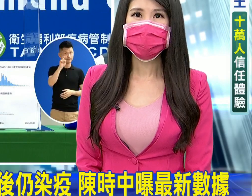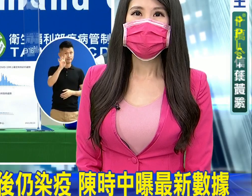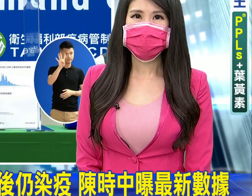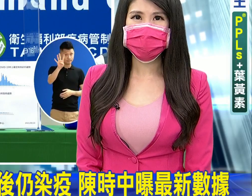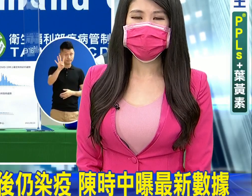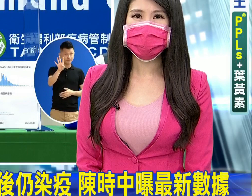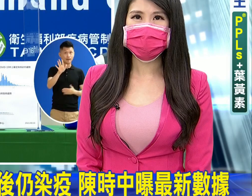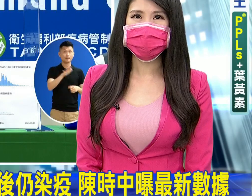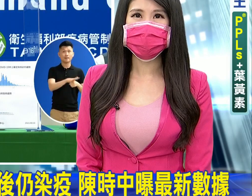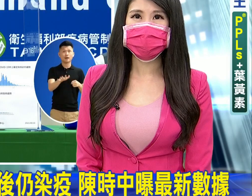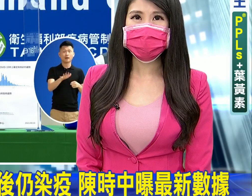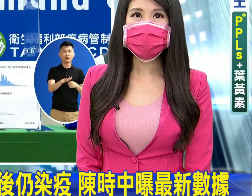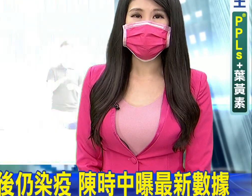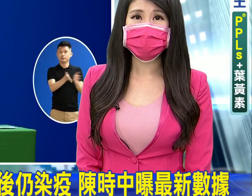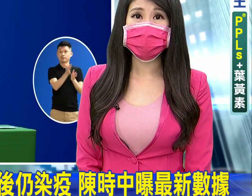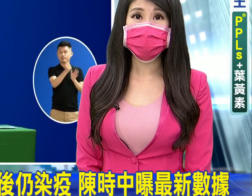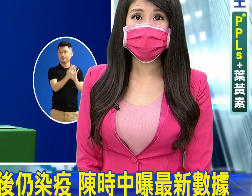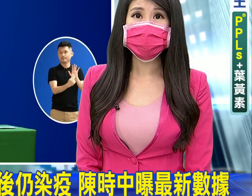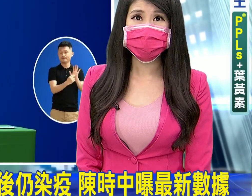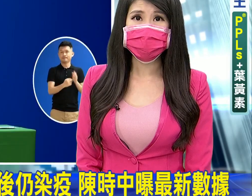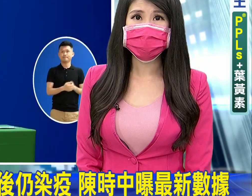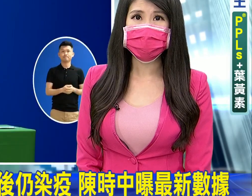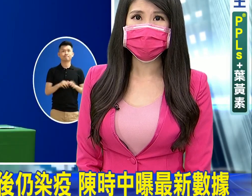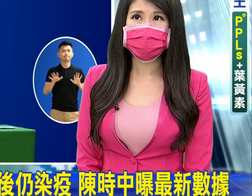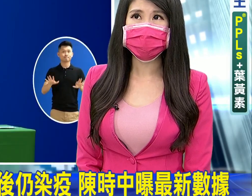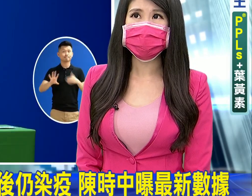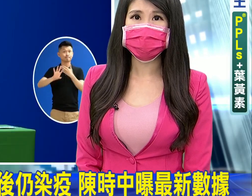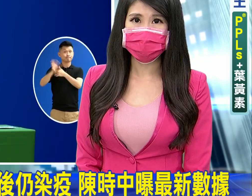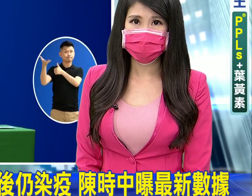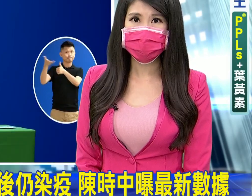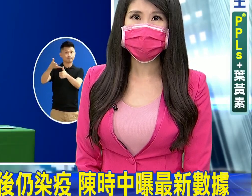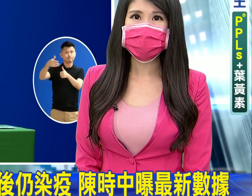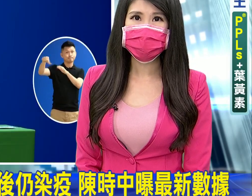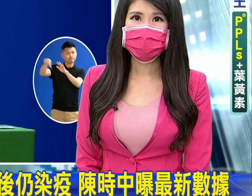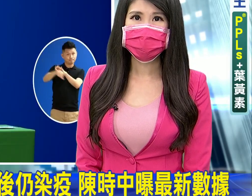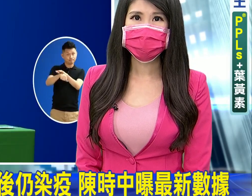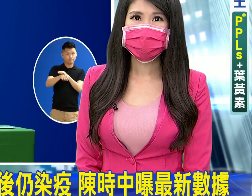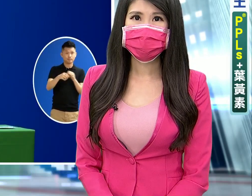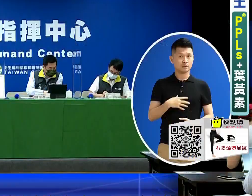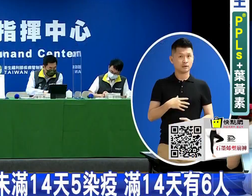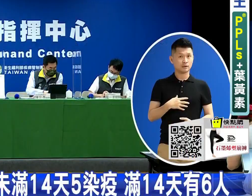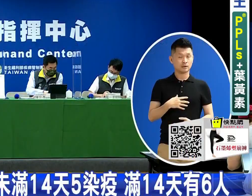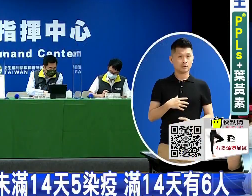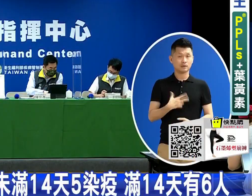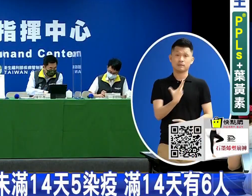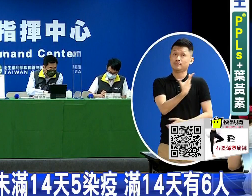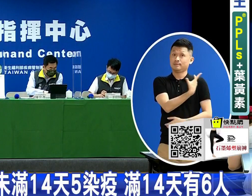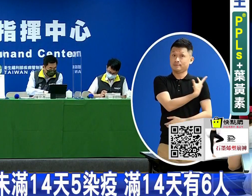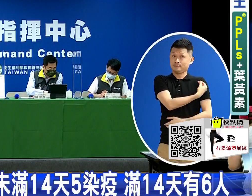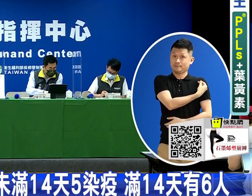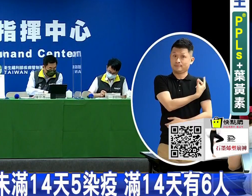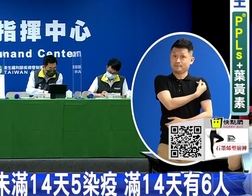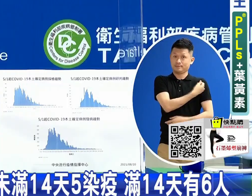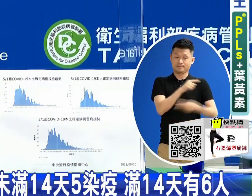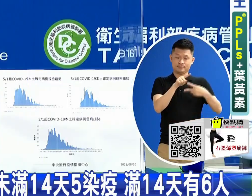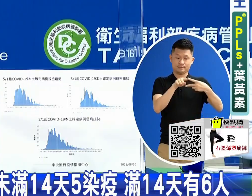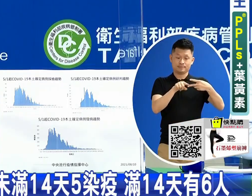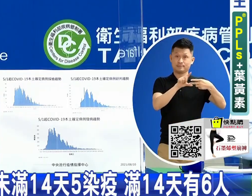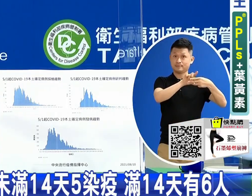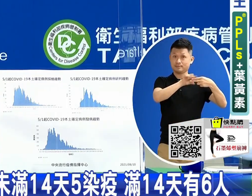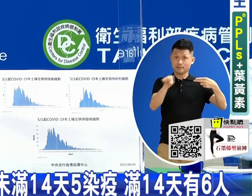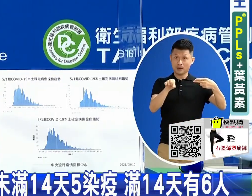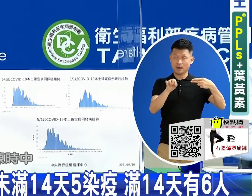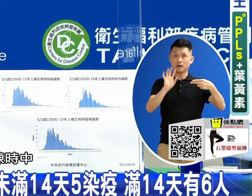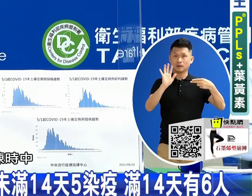呢？陈时中也公布了最新的数据，带您一起来关心。 打完两剂还没有